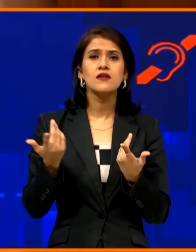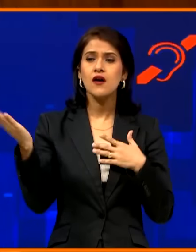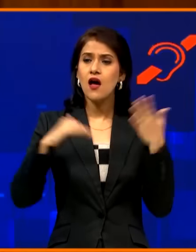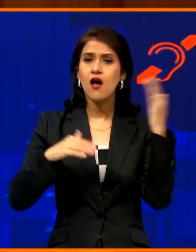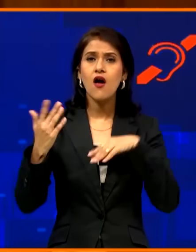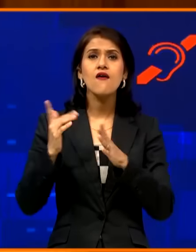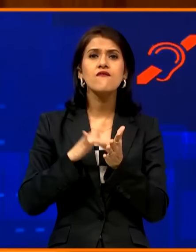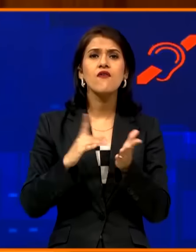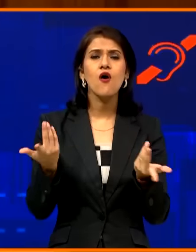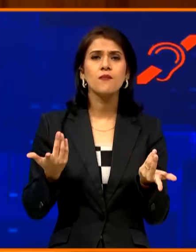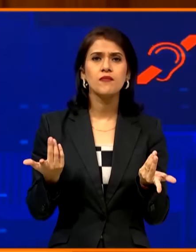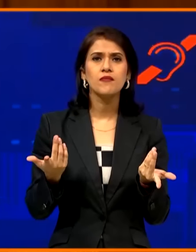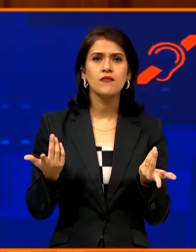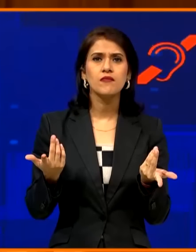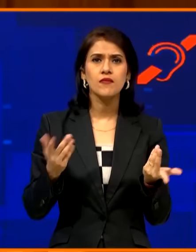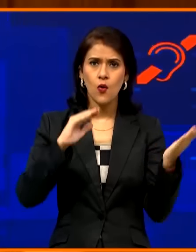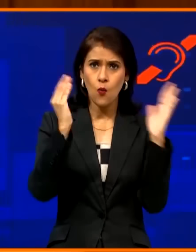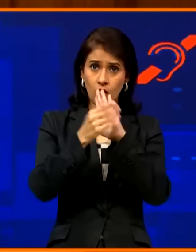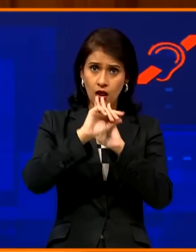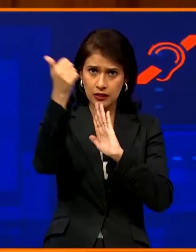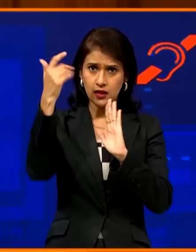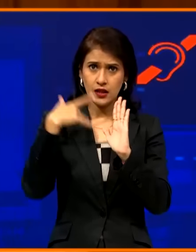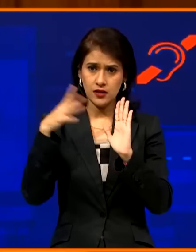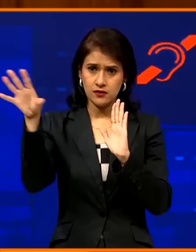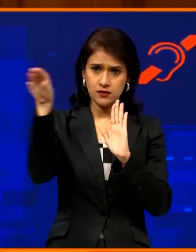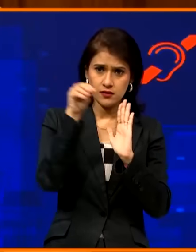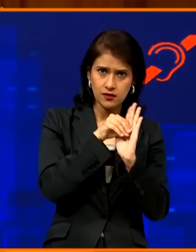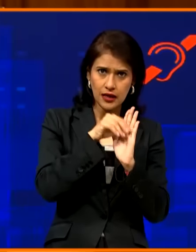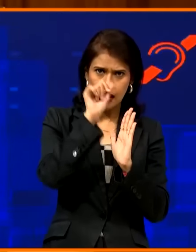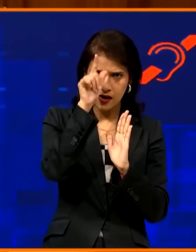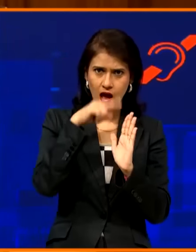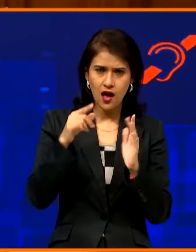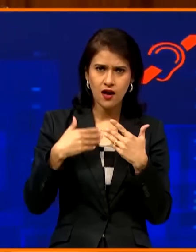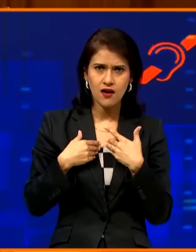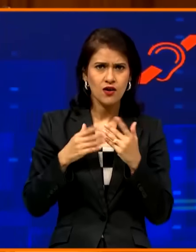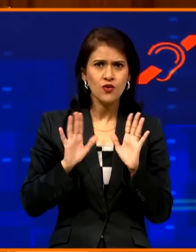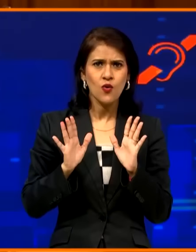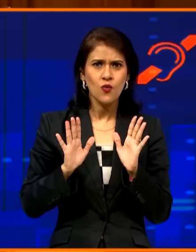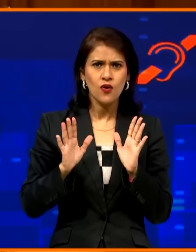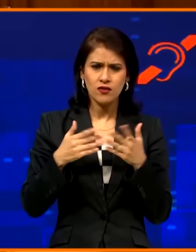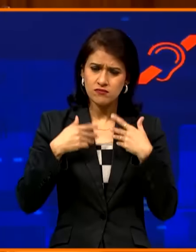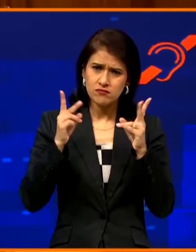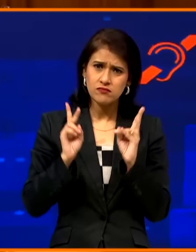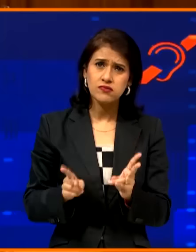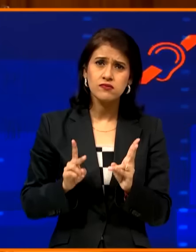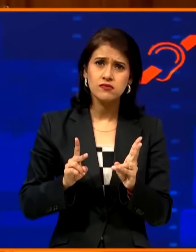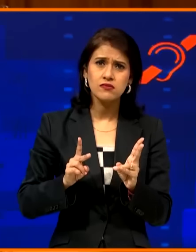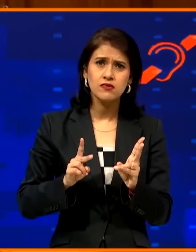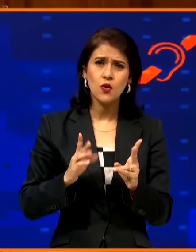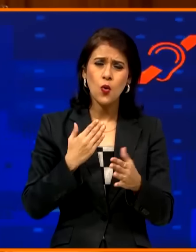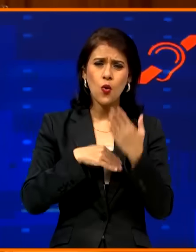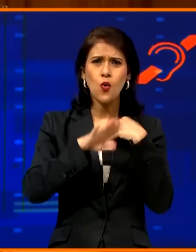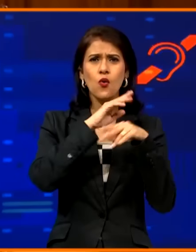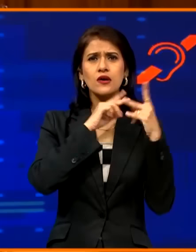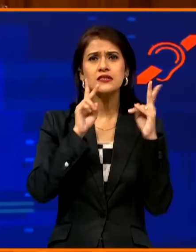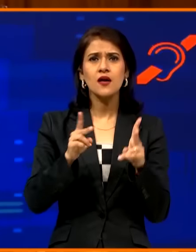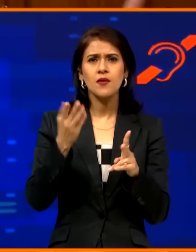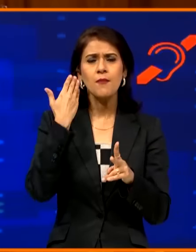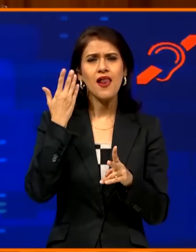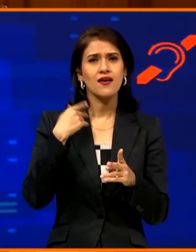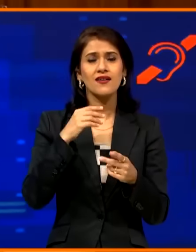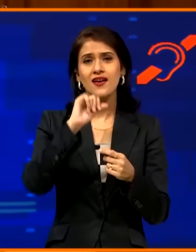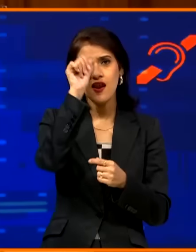किसी और दुनिया की मखलूक है मुसलमान इंडिया का मुसलमान हम जहां थे तो ऑप्शन मिला था